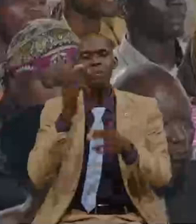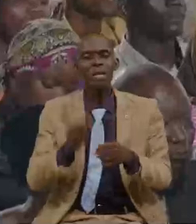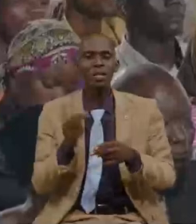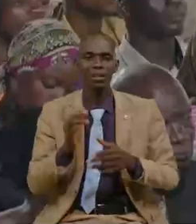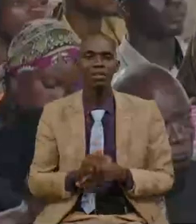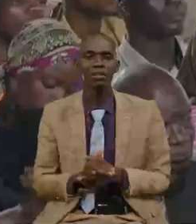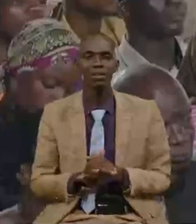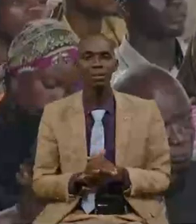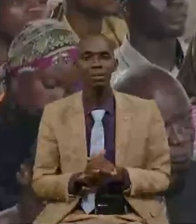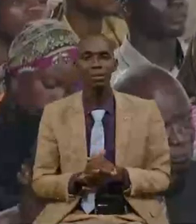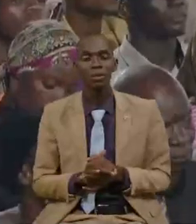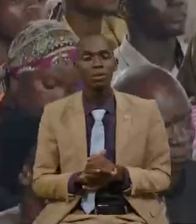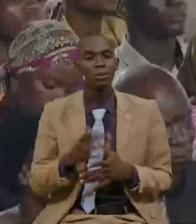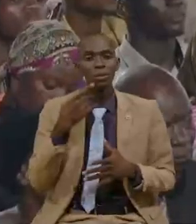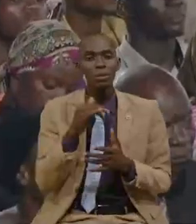de Jésus-Christ.